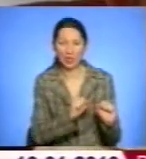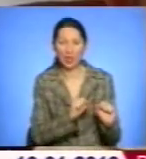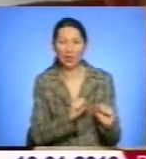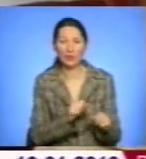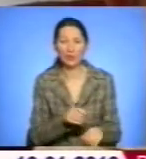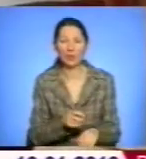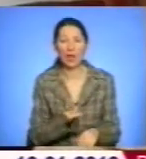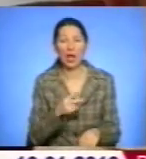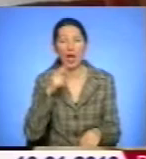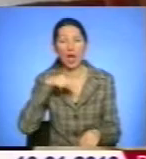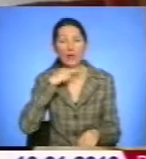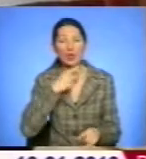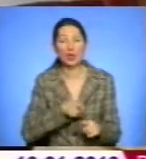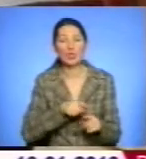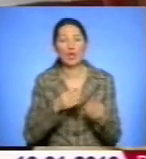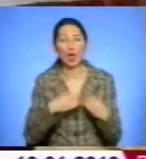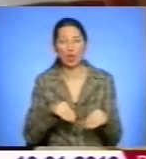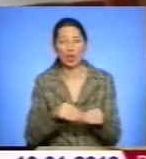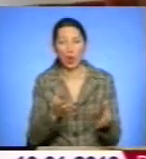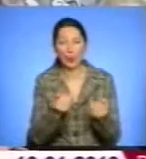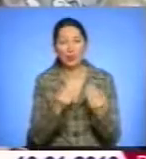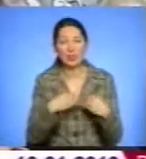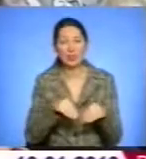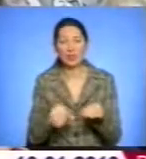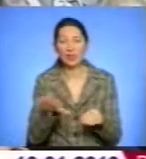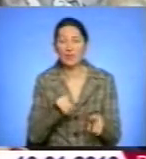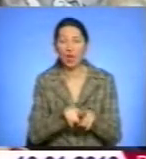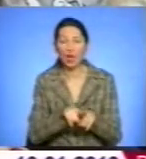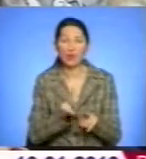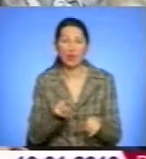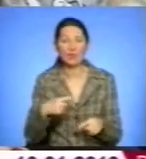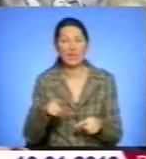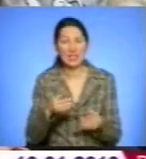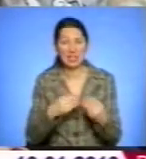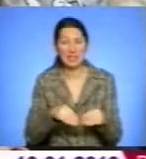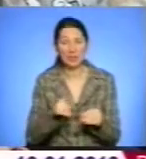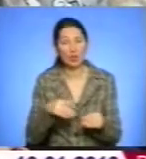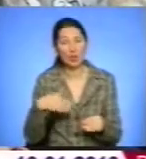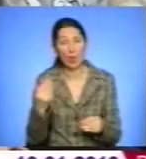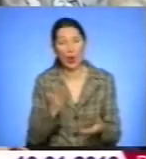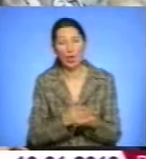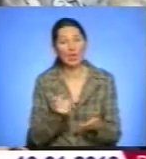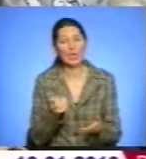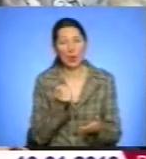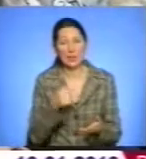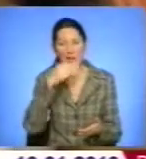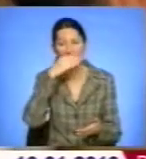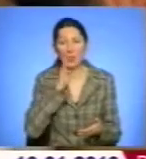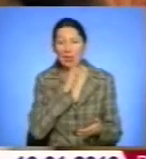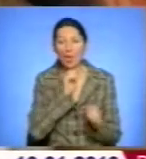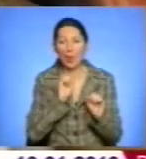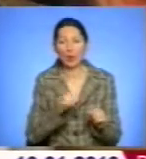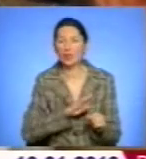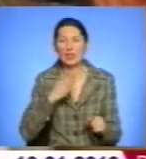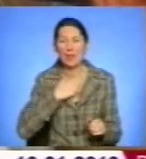Як зауважують у цій родині, у прийомній сім'ї усе так само, як і в інших. З іншого боку, є нюанс. Батьки можуть у